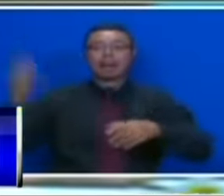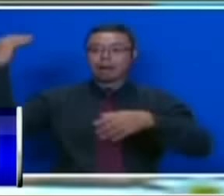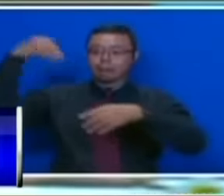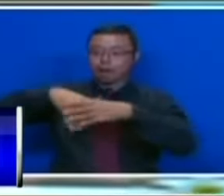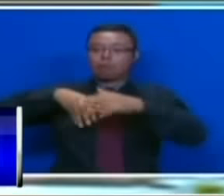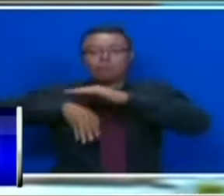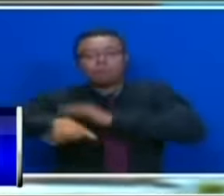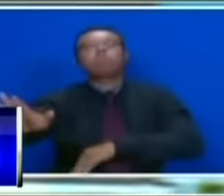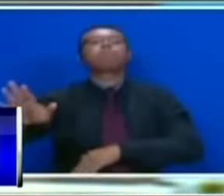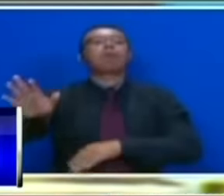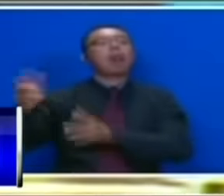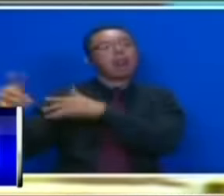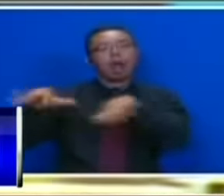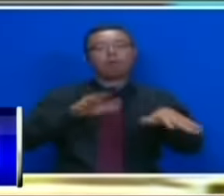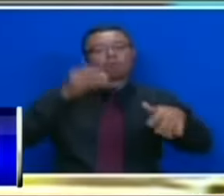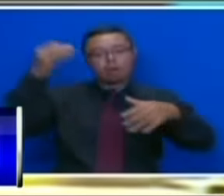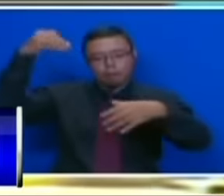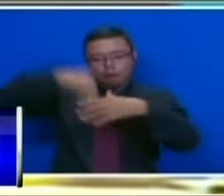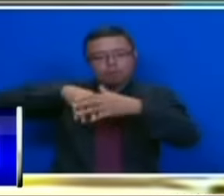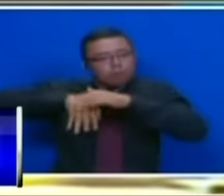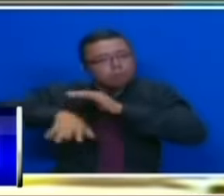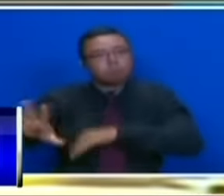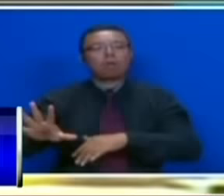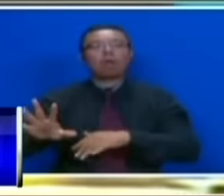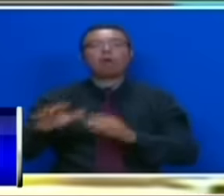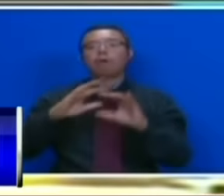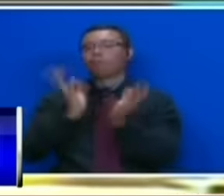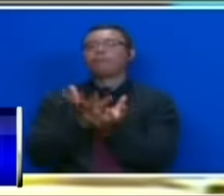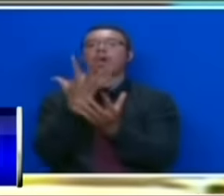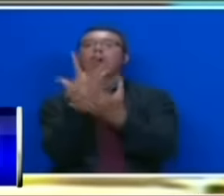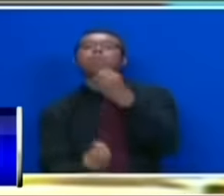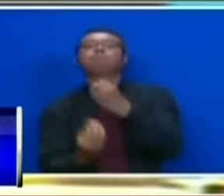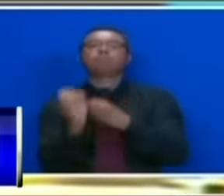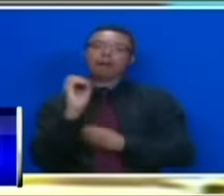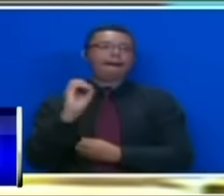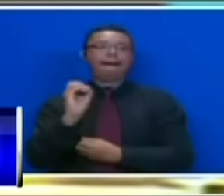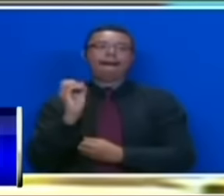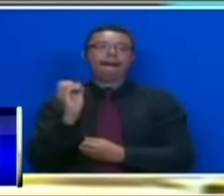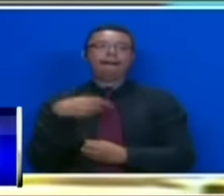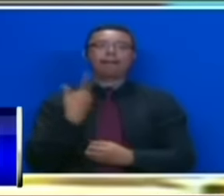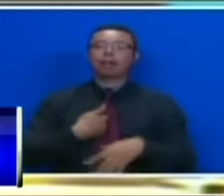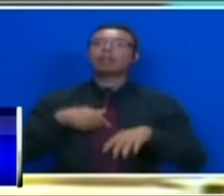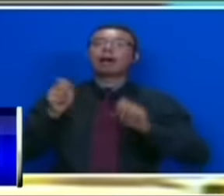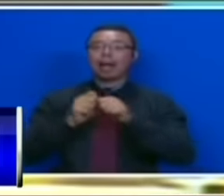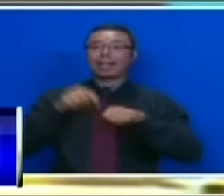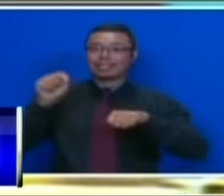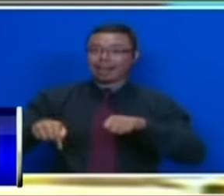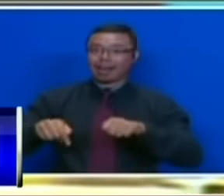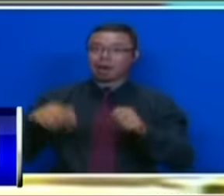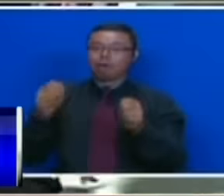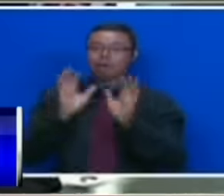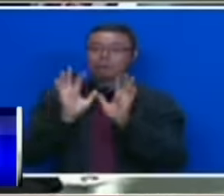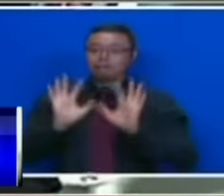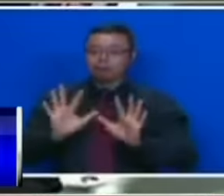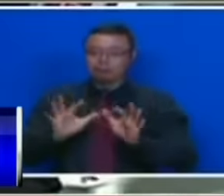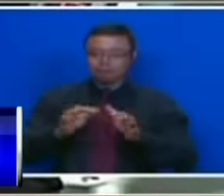masuk, kirimkan ke laut. Bumi kita tidak diresapi oleh air. Karena itu yang kita lakukan adalah